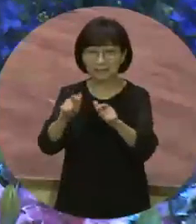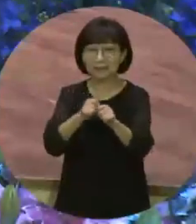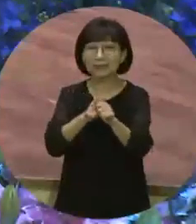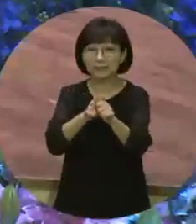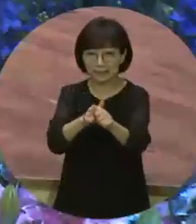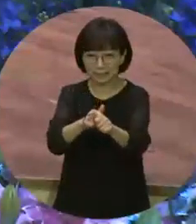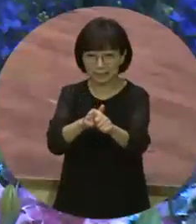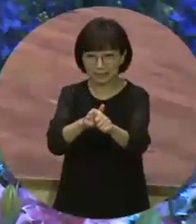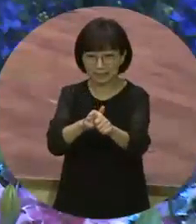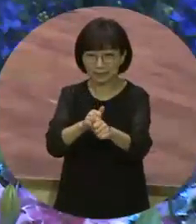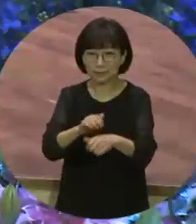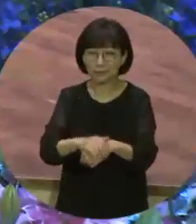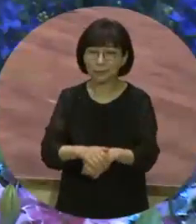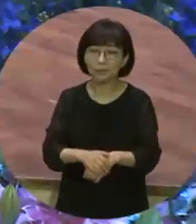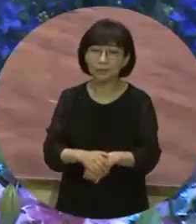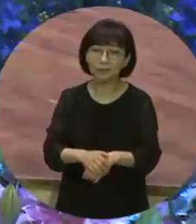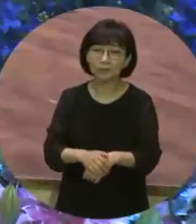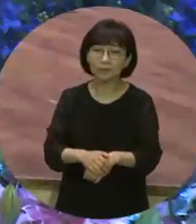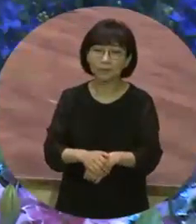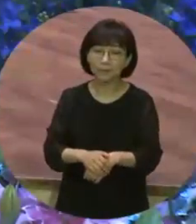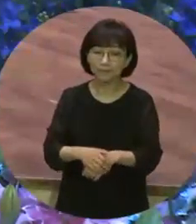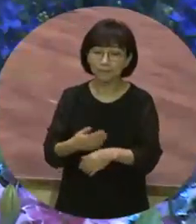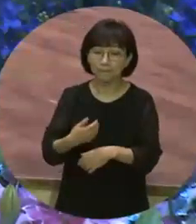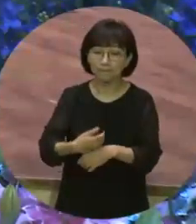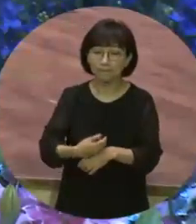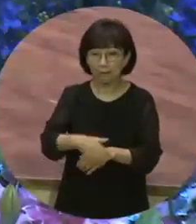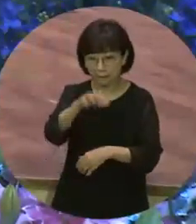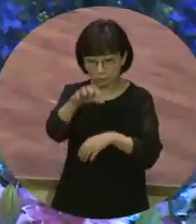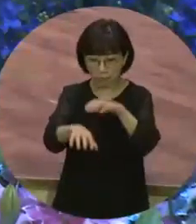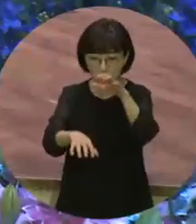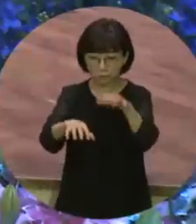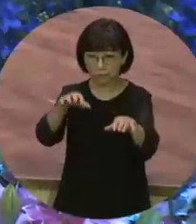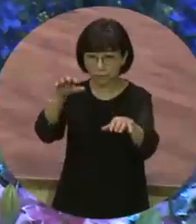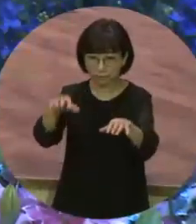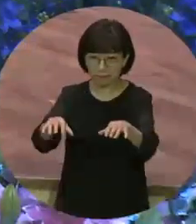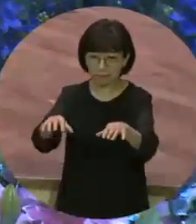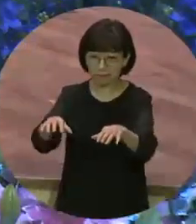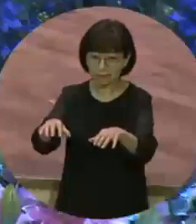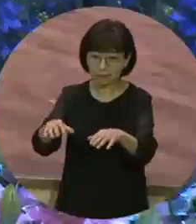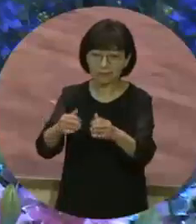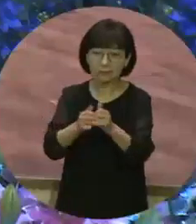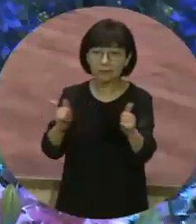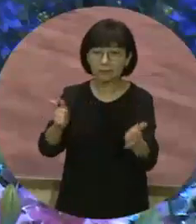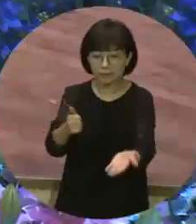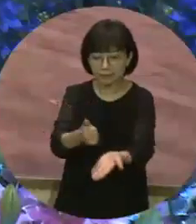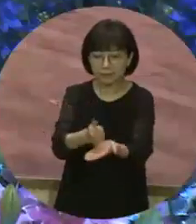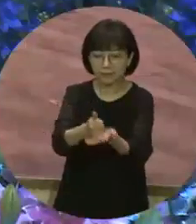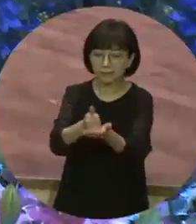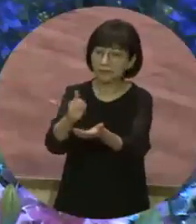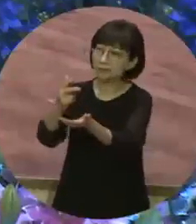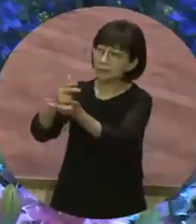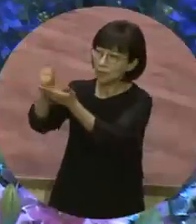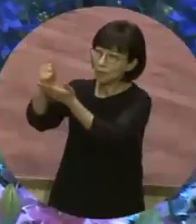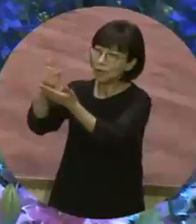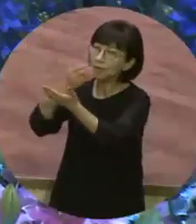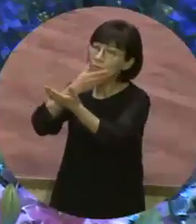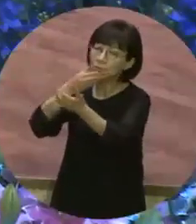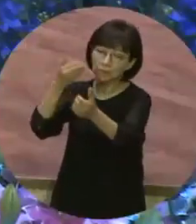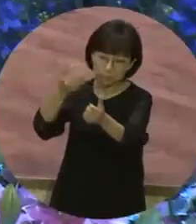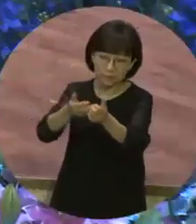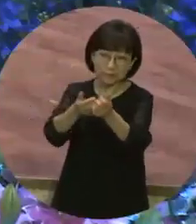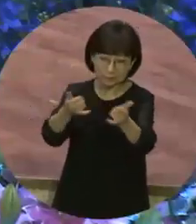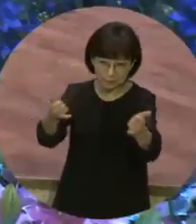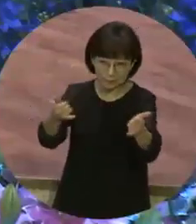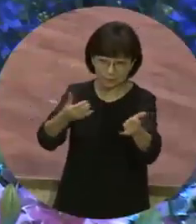곳마다 여호와께 복을 받은 자다. 이런 고백을 듣는 현장